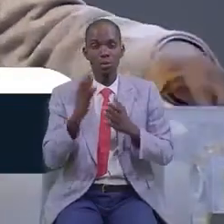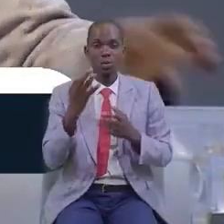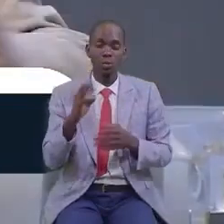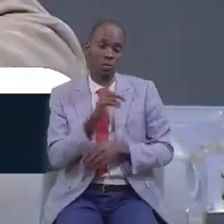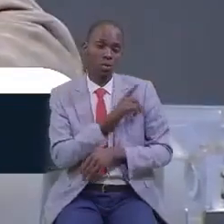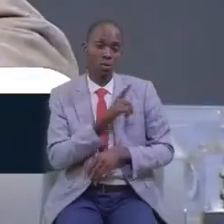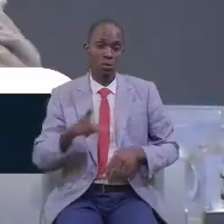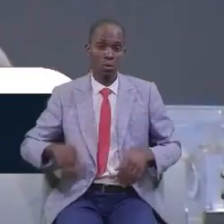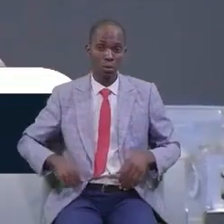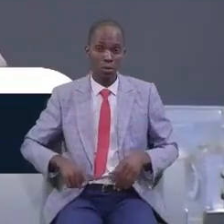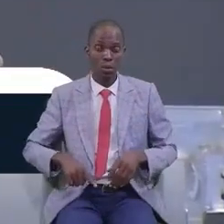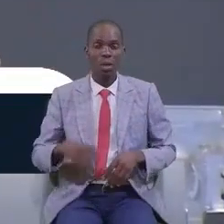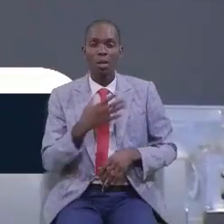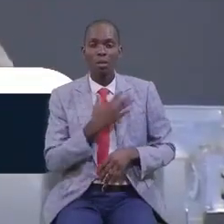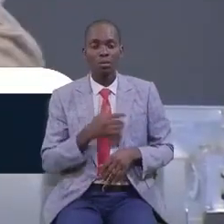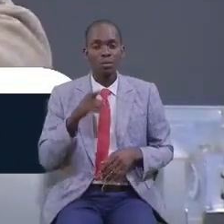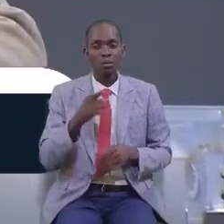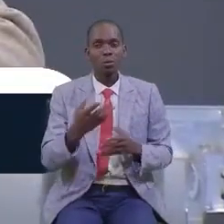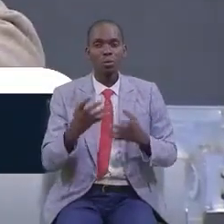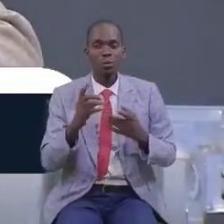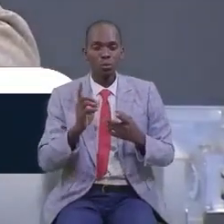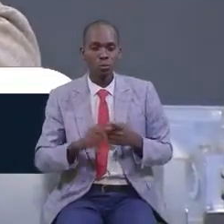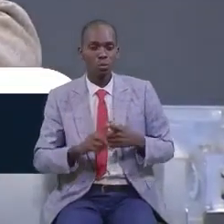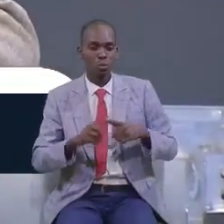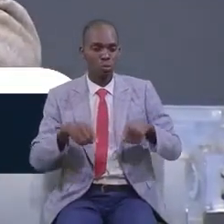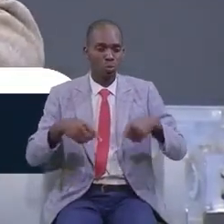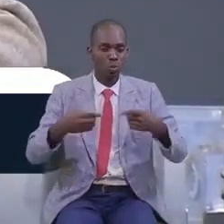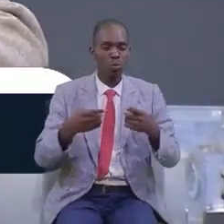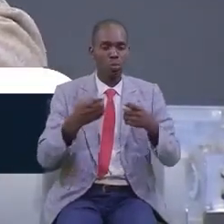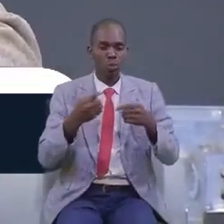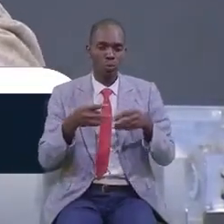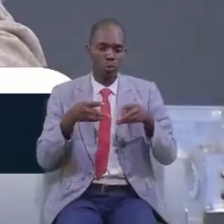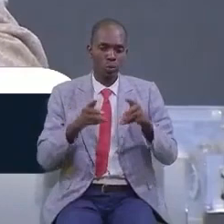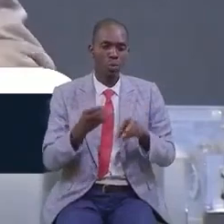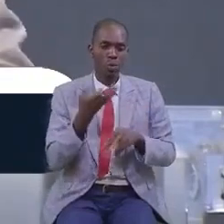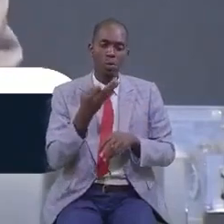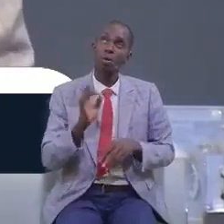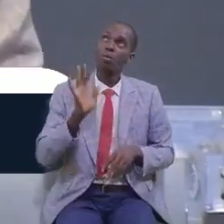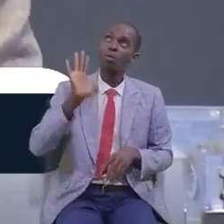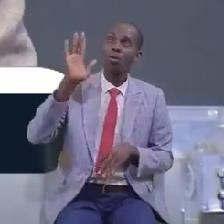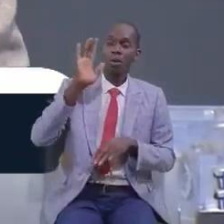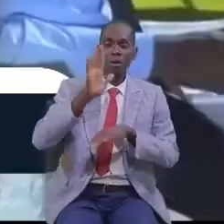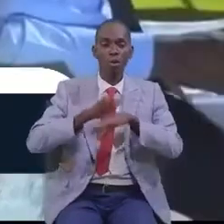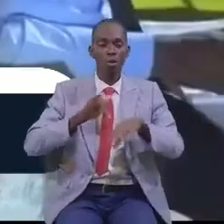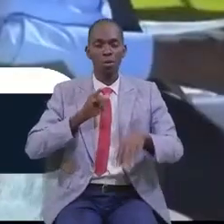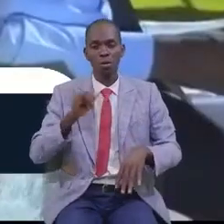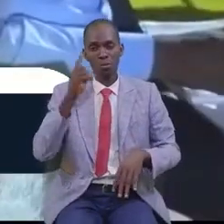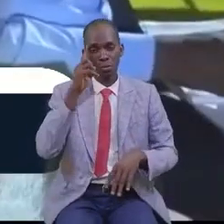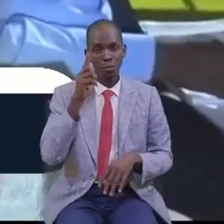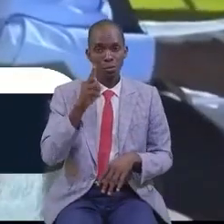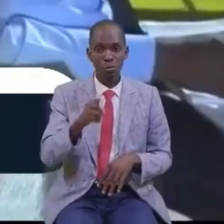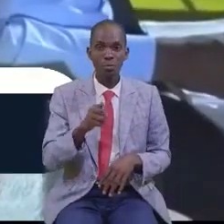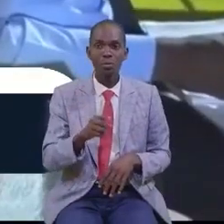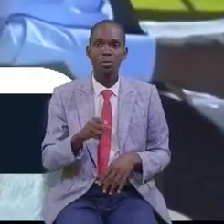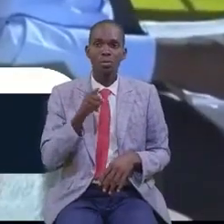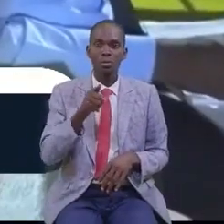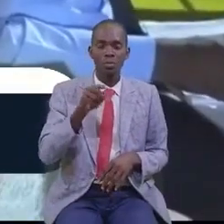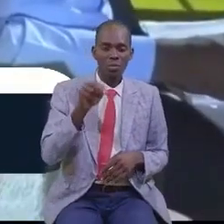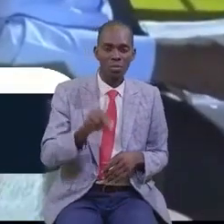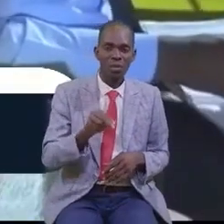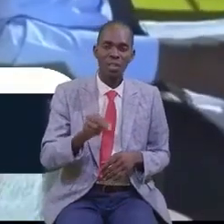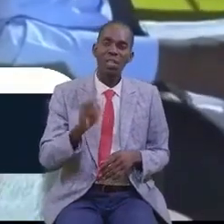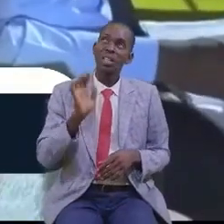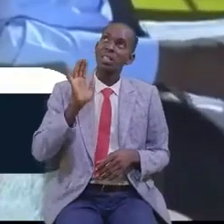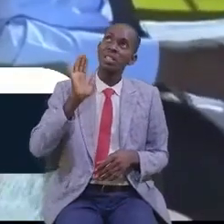కోసం పరుగులు పెట్టాలి అని అనుకుంటే యు ఆర్ గోయింగ్ టు గో ది వే ఆఫ్ హిస్ కాలింగ్ ఆయన పిలుపుకు సంబంధించిన మార్గంలో ప్రయాణం చేయాలనుకుంటే యు నీడ్